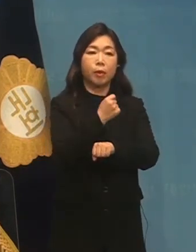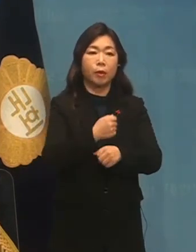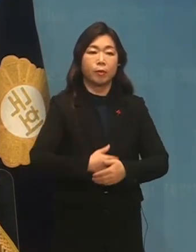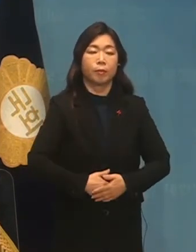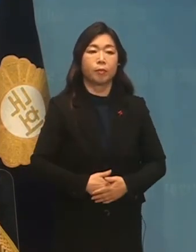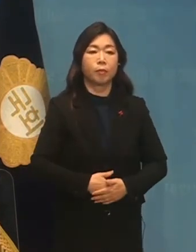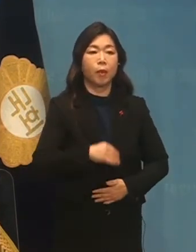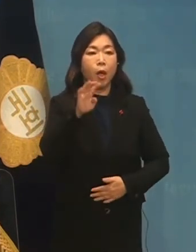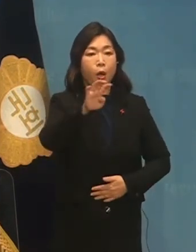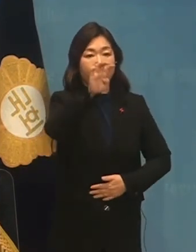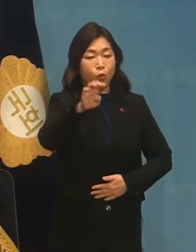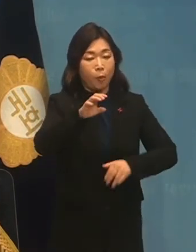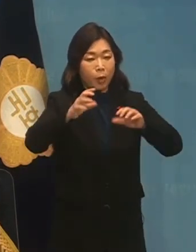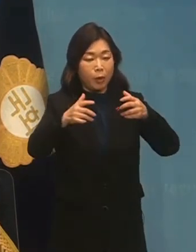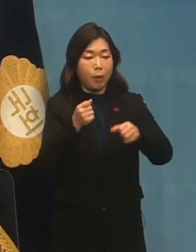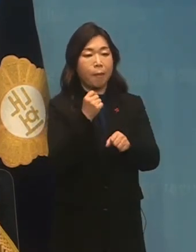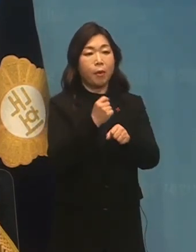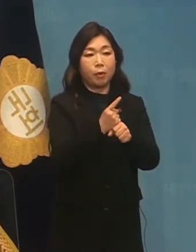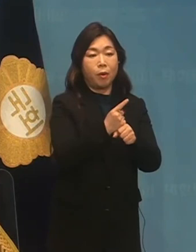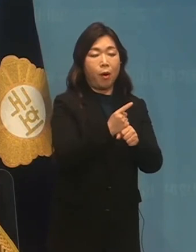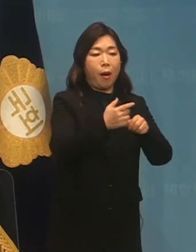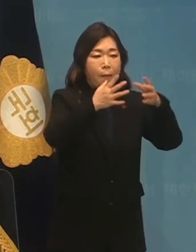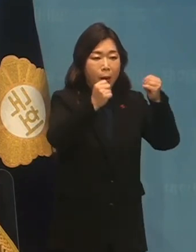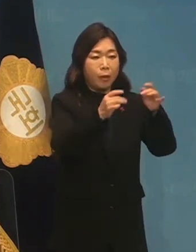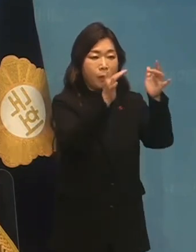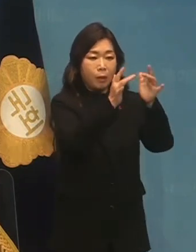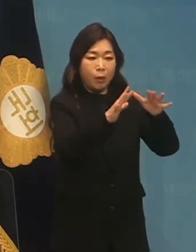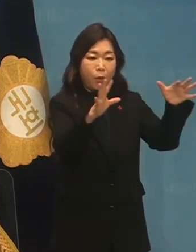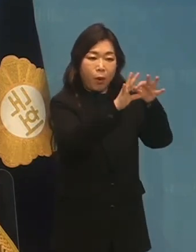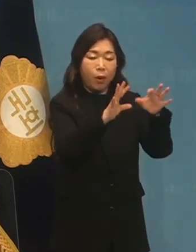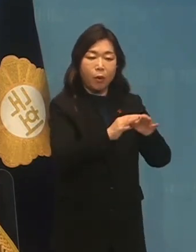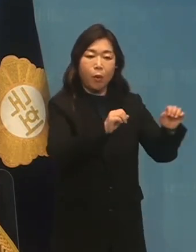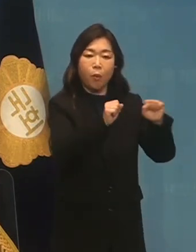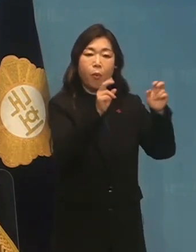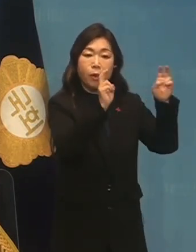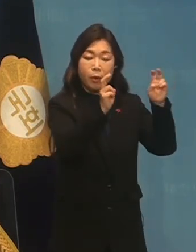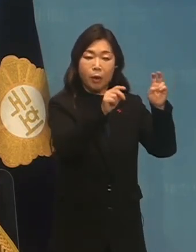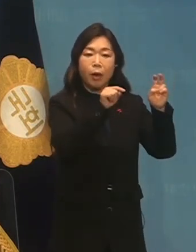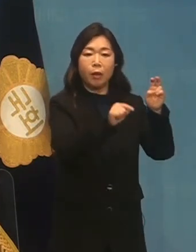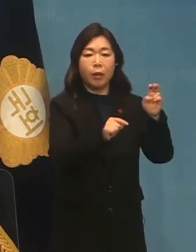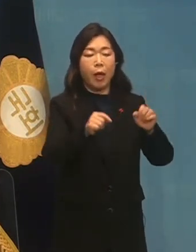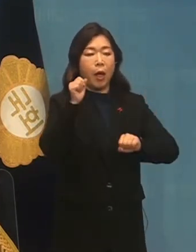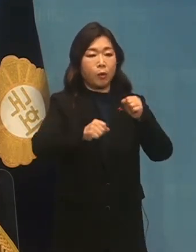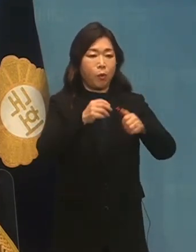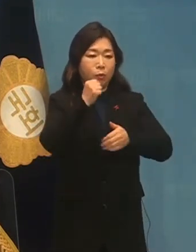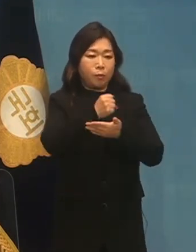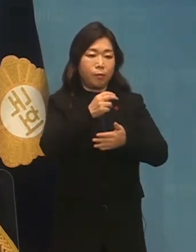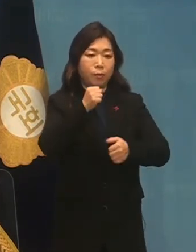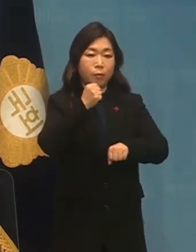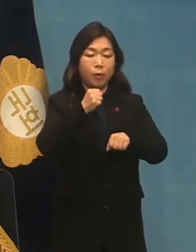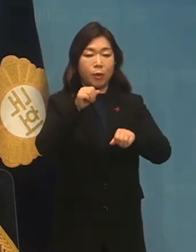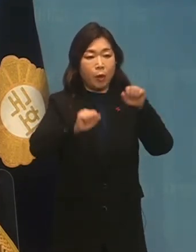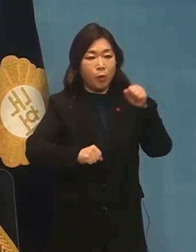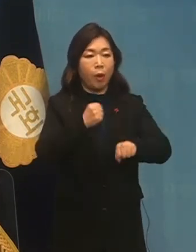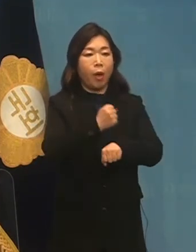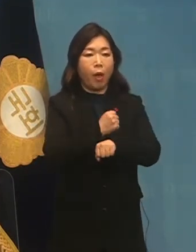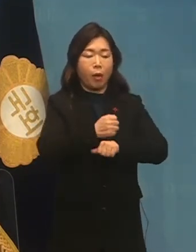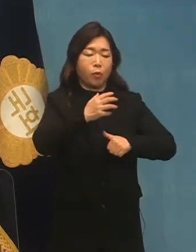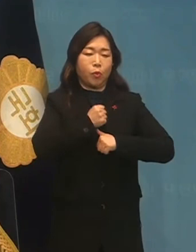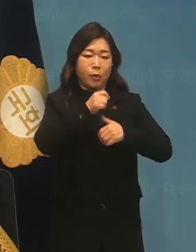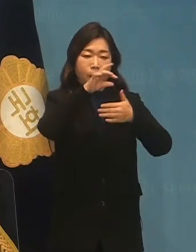유럽에서는 이미 많은 플랫폼 기업이 행동 강령을 만들어 실효성 있는 자율 규제에 나서고